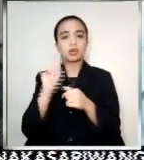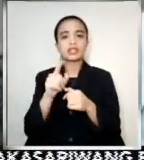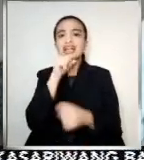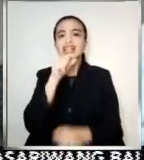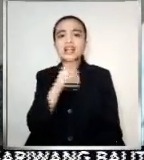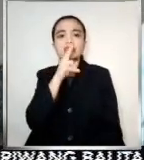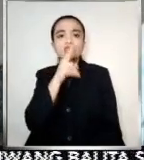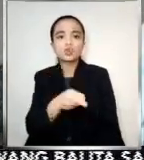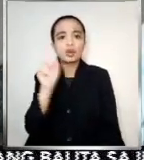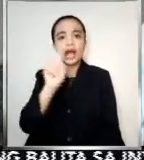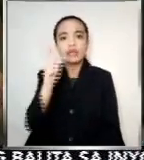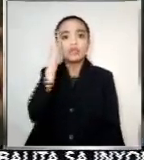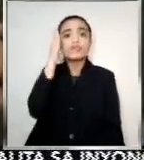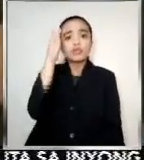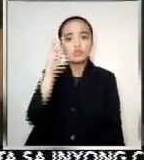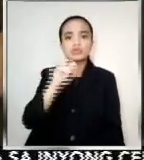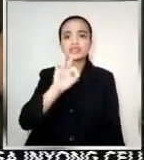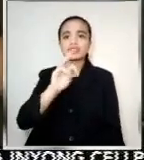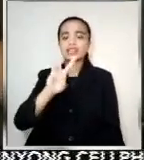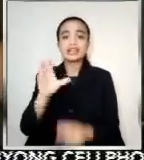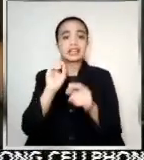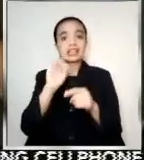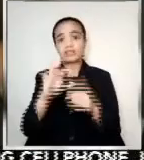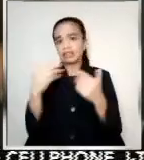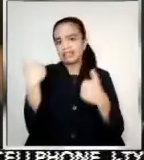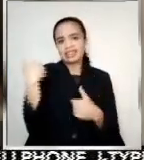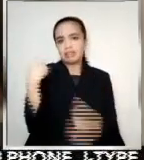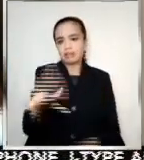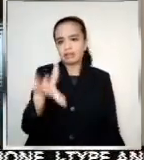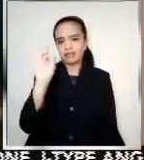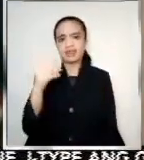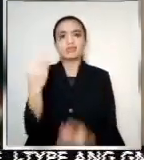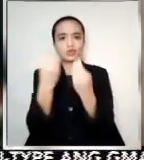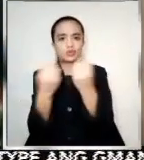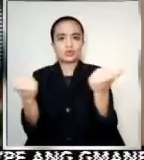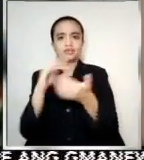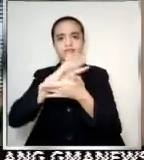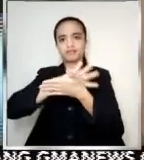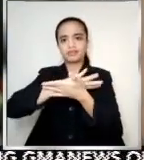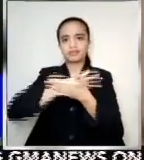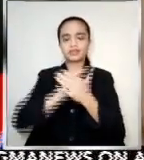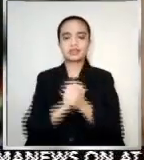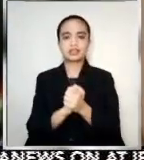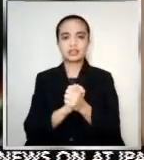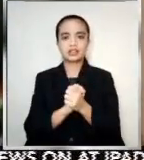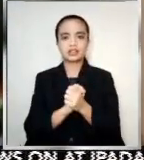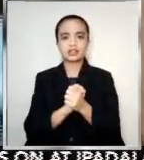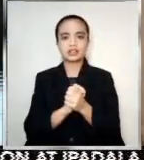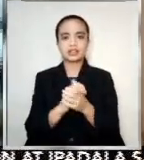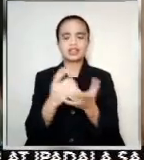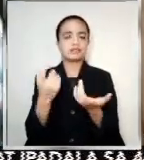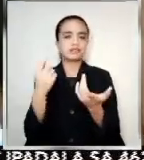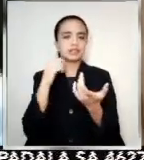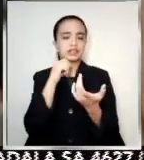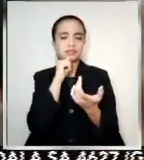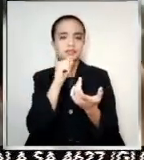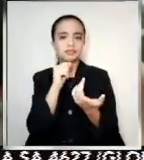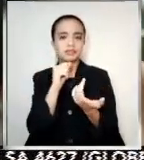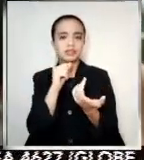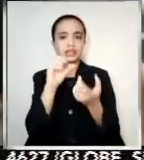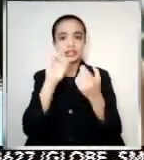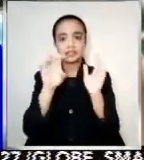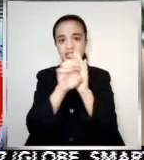OFW hanggang wala pang lunas sa coronavirus. Hindi kami naman kami nababala kapag mawawalan kami ng